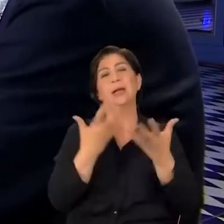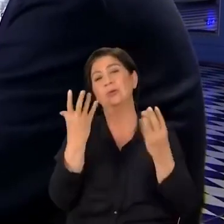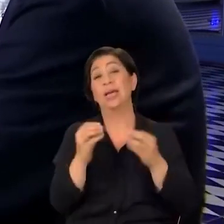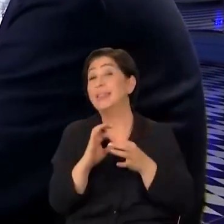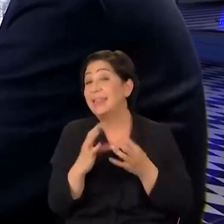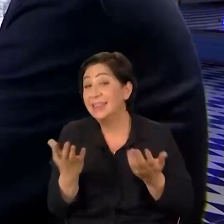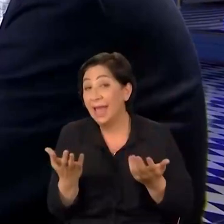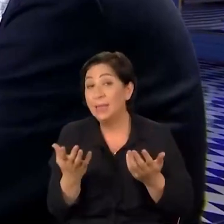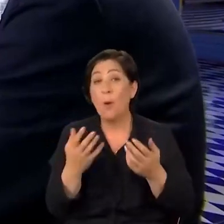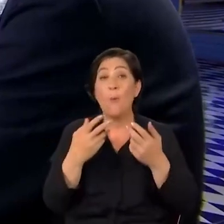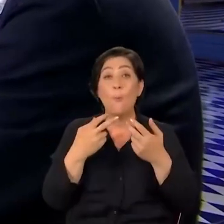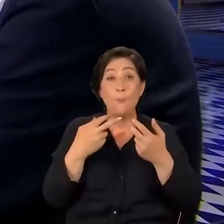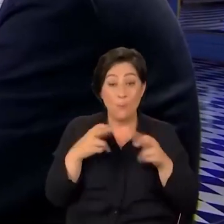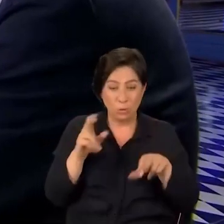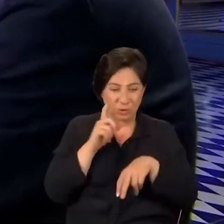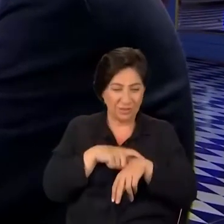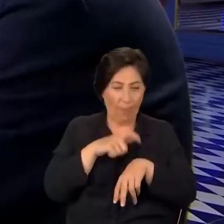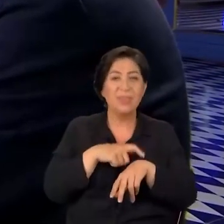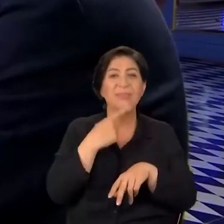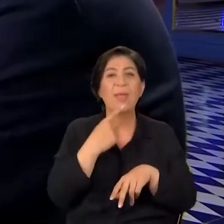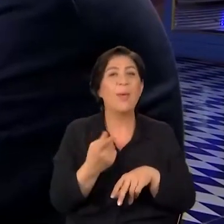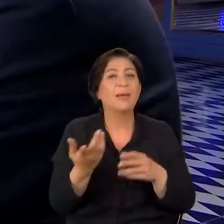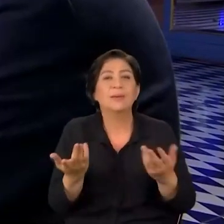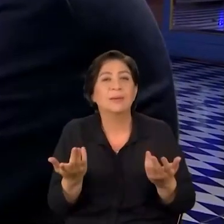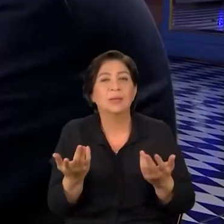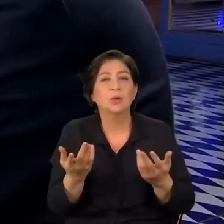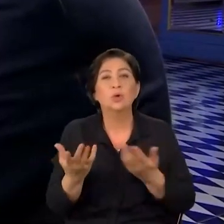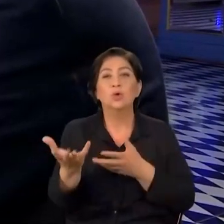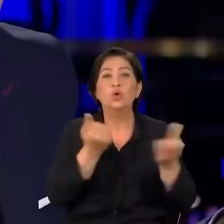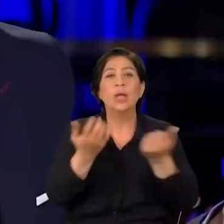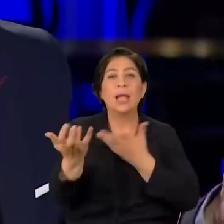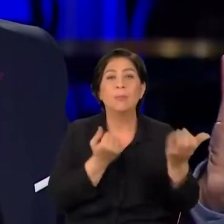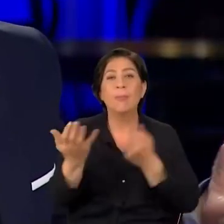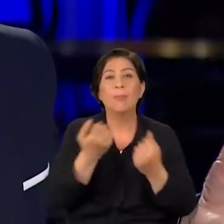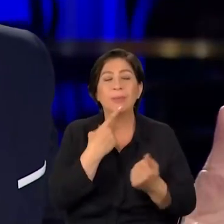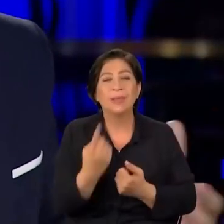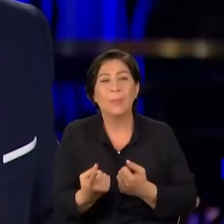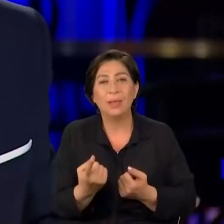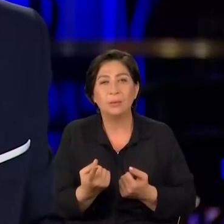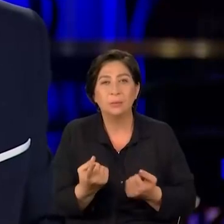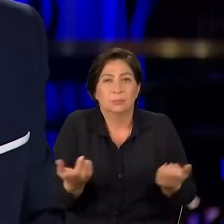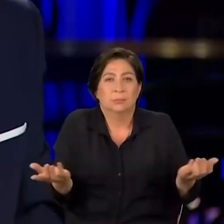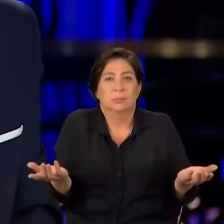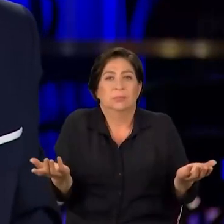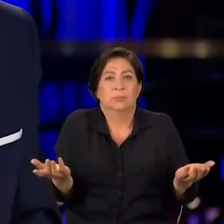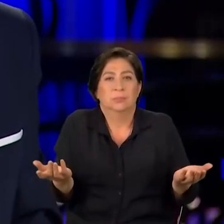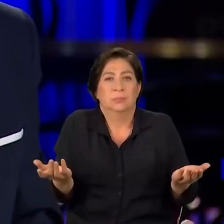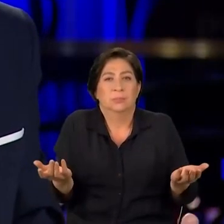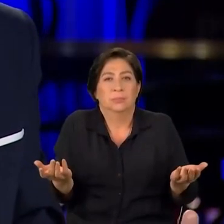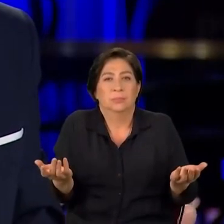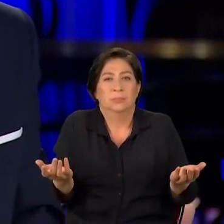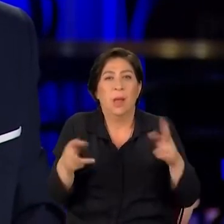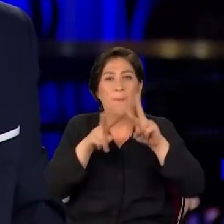Neden? Boşluk, boş kalmak demek, tüketmek demek. Nasıl tükmüştü? Yani Malthus